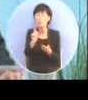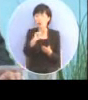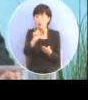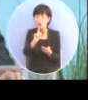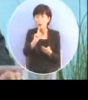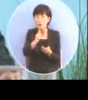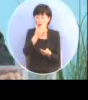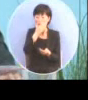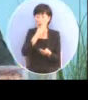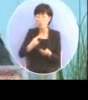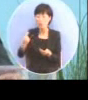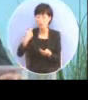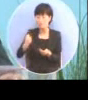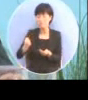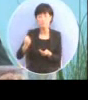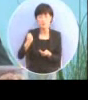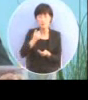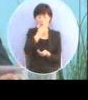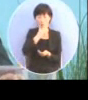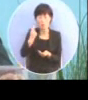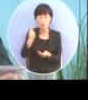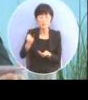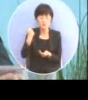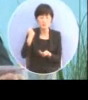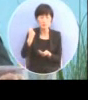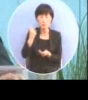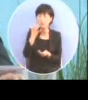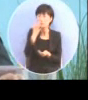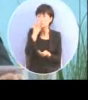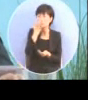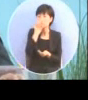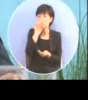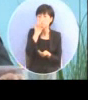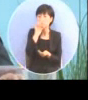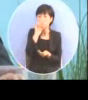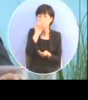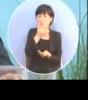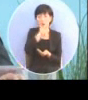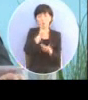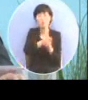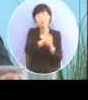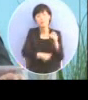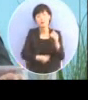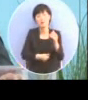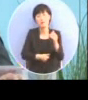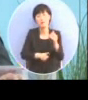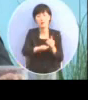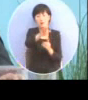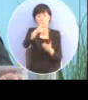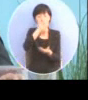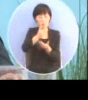Cái điều mà người tin Chúa bị lừa lớn nhất đó là quyền phép phúc âm lớn biết rằng là họ không biết.